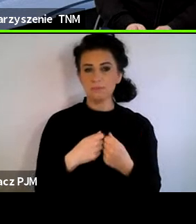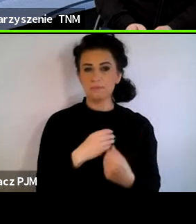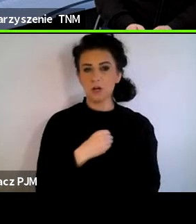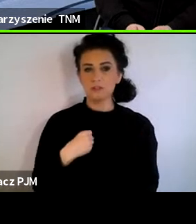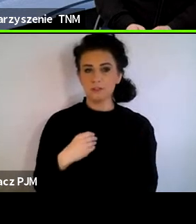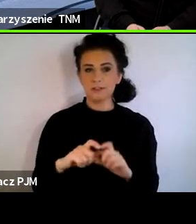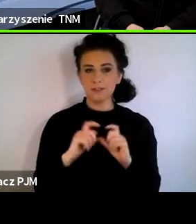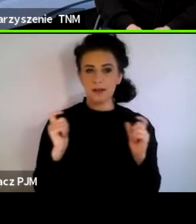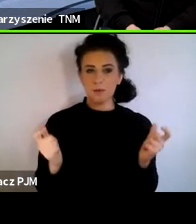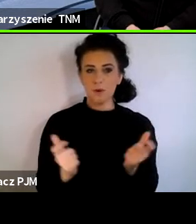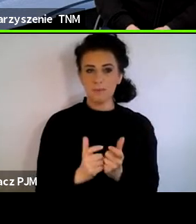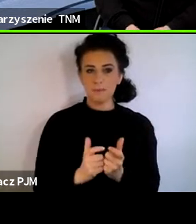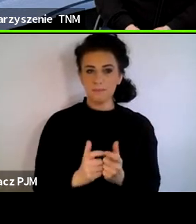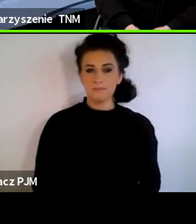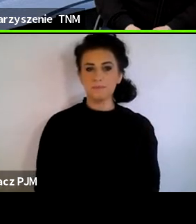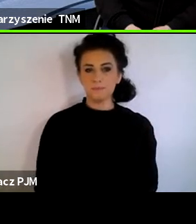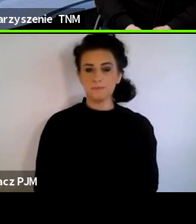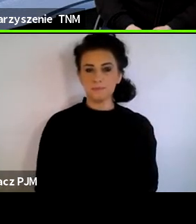się w tak szerokim gronie.